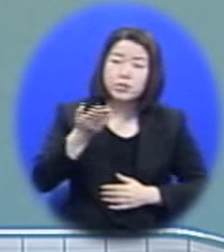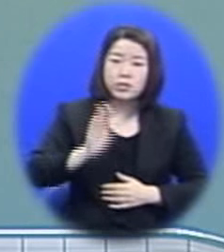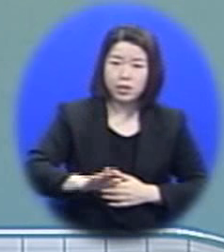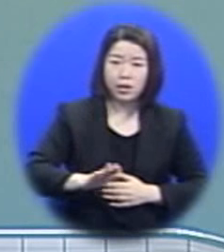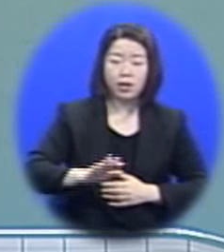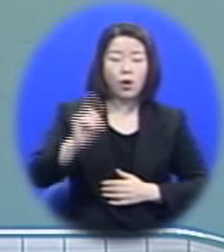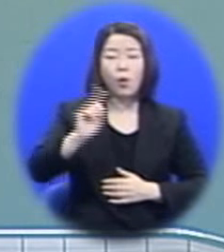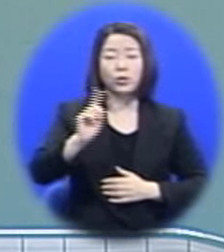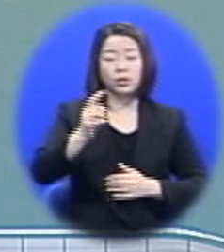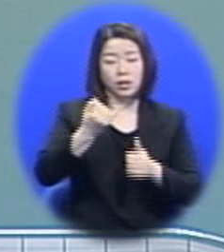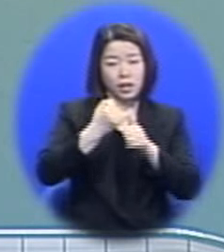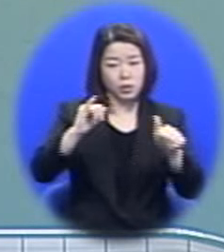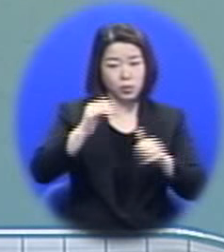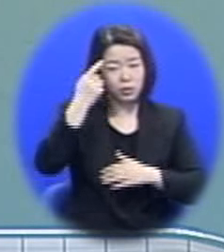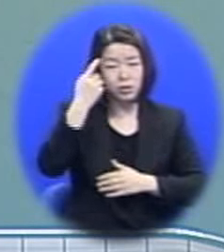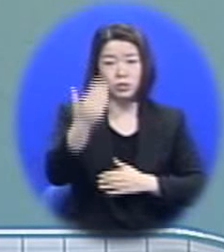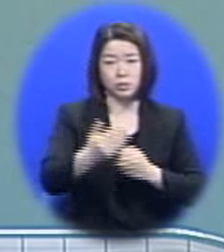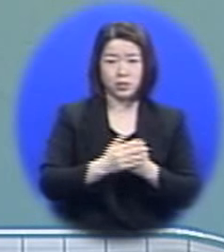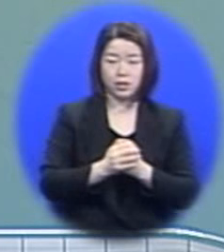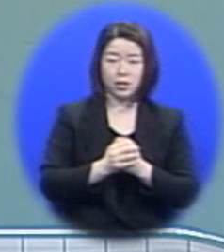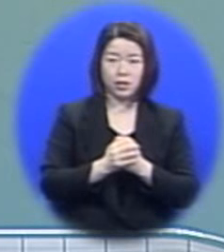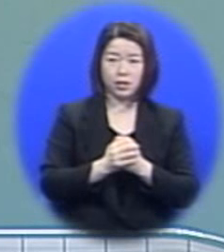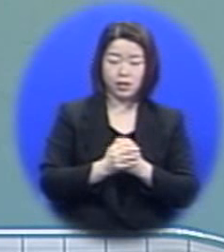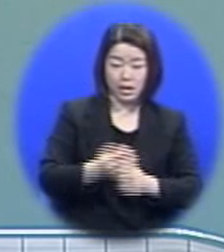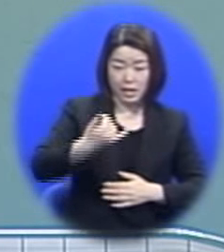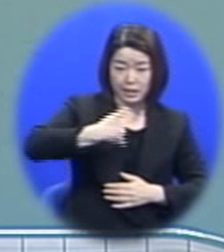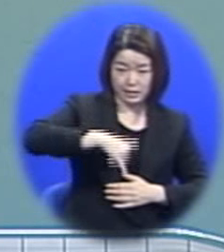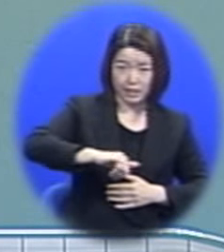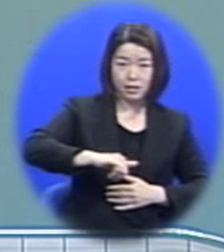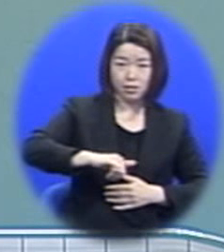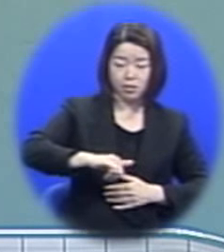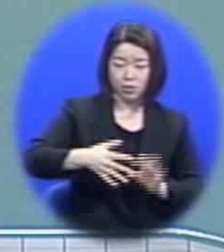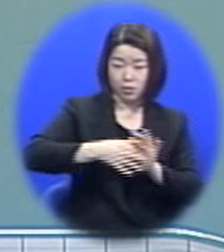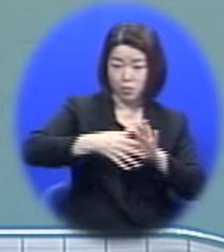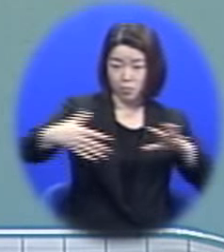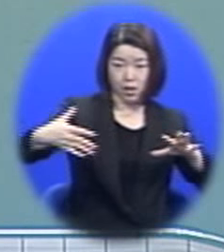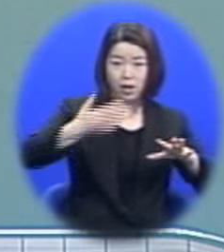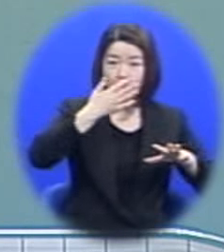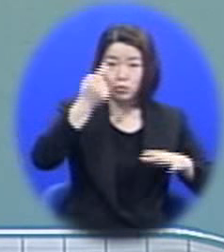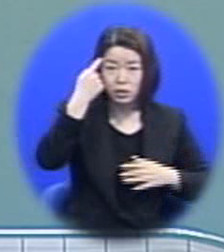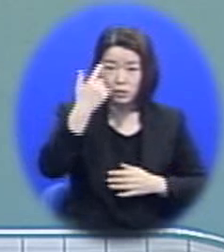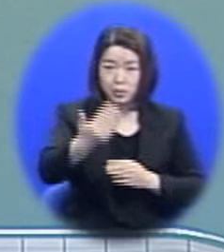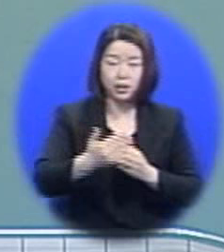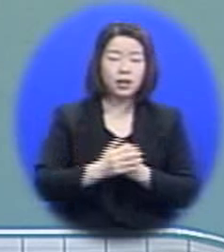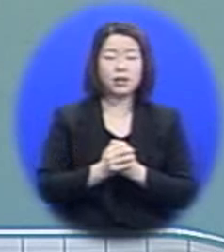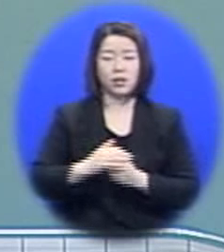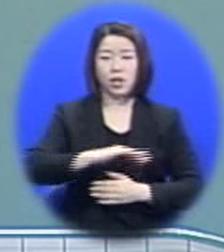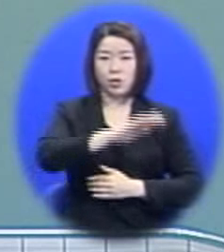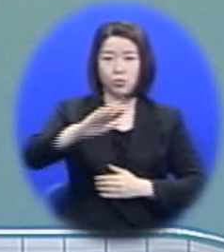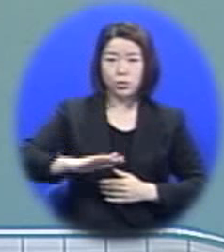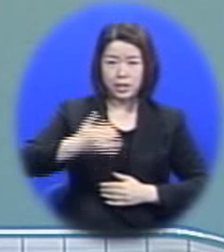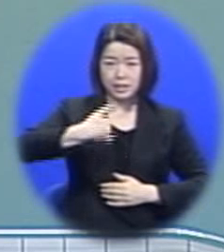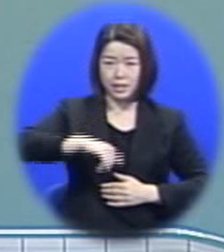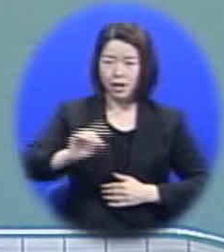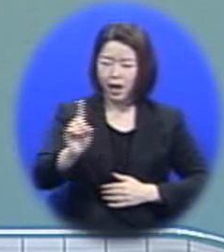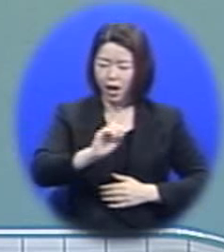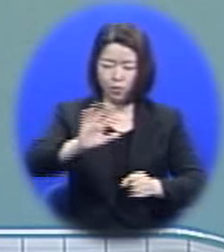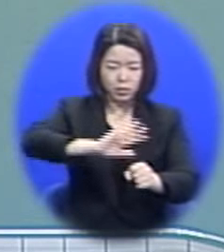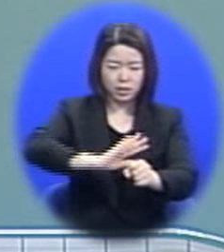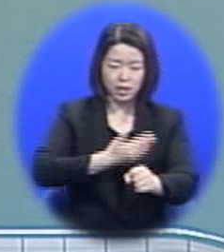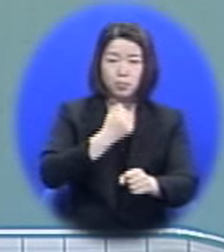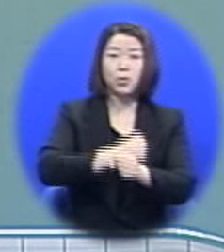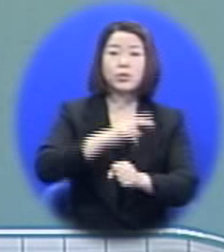여러분 자녀를 관계 끊을 수 있습니까? 우리는 우리 자녀들이 아무리 잘못해도